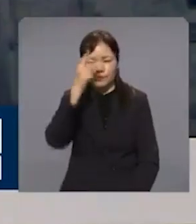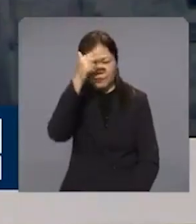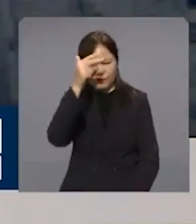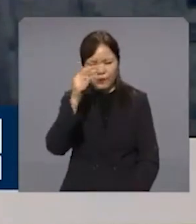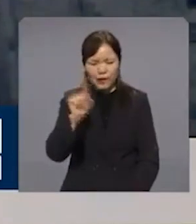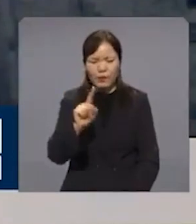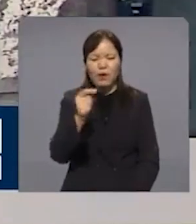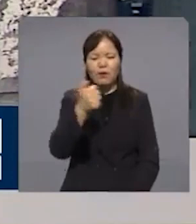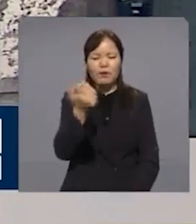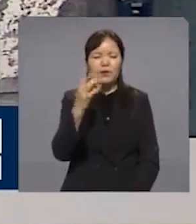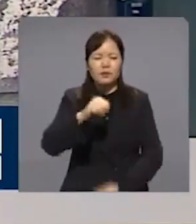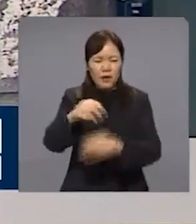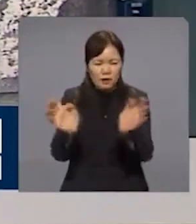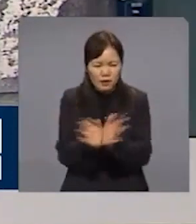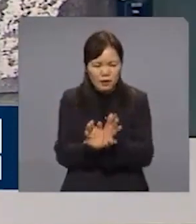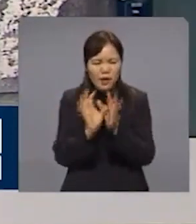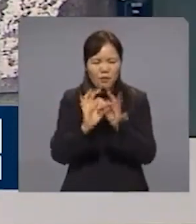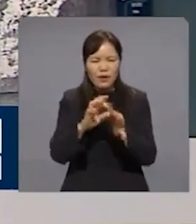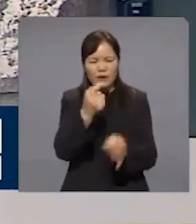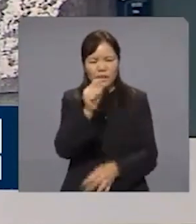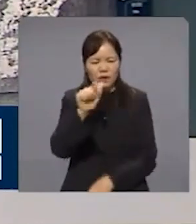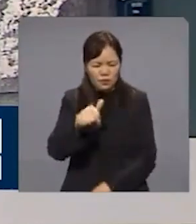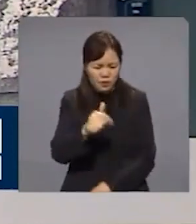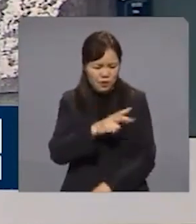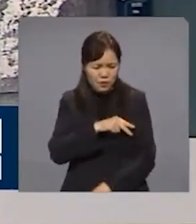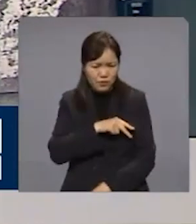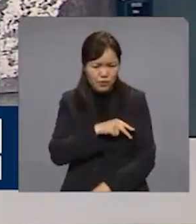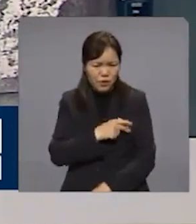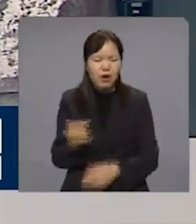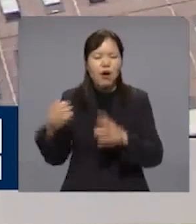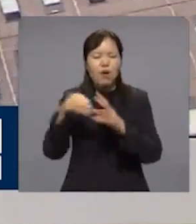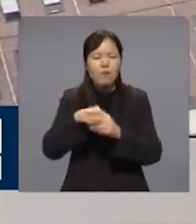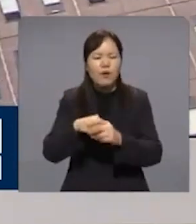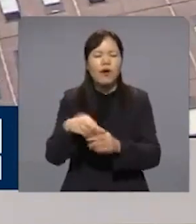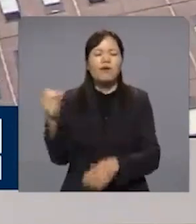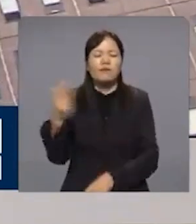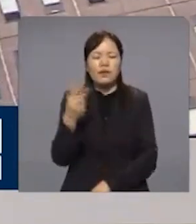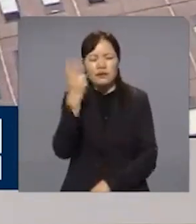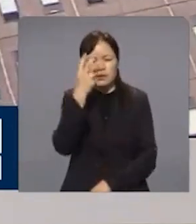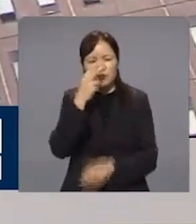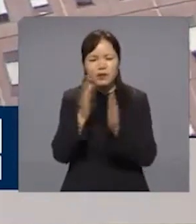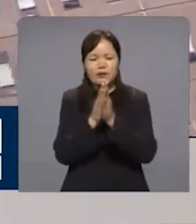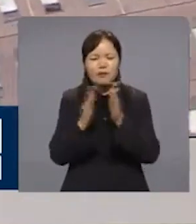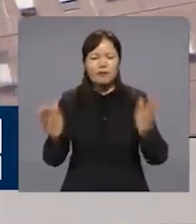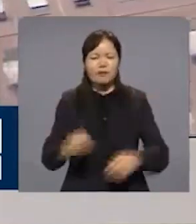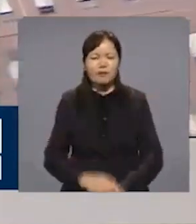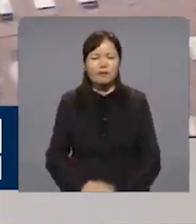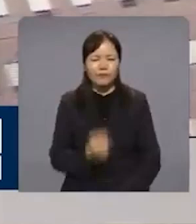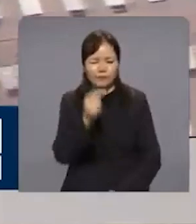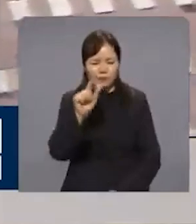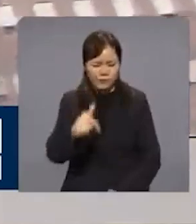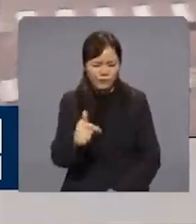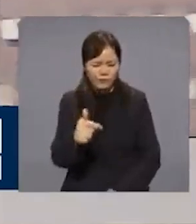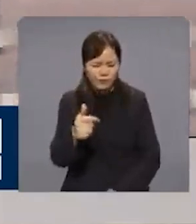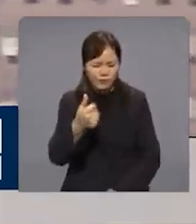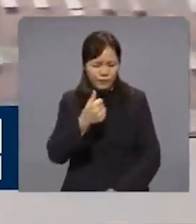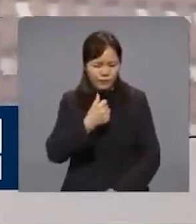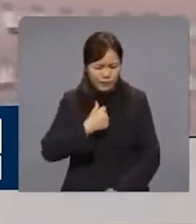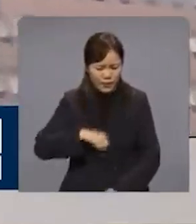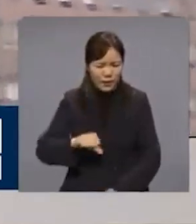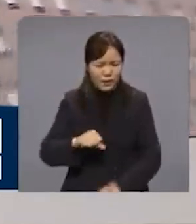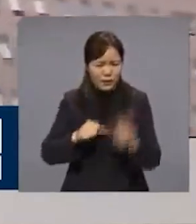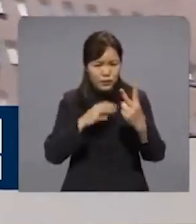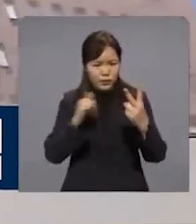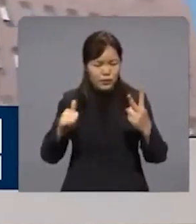이른바 50억 클럽 관련 곽상도 전 의원과 아들에 대해 본격적인 재수사에 착수했습니다. 곽 전 의원 부자에게 범죄 수익